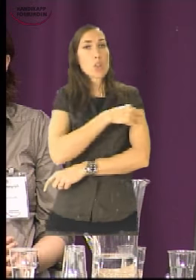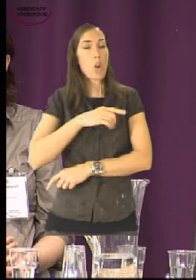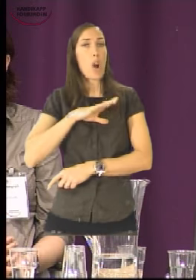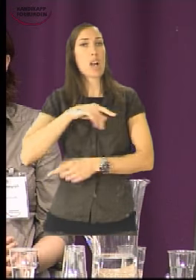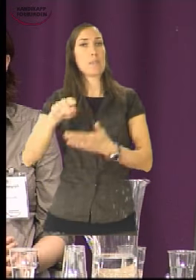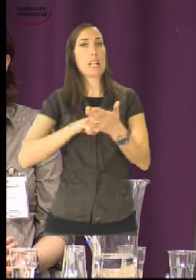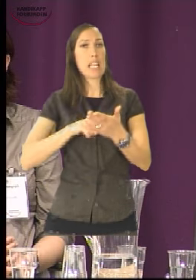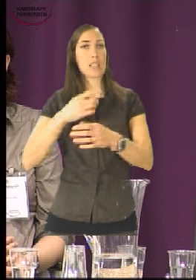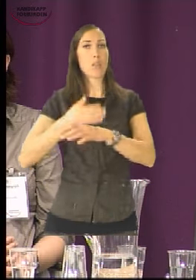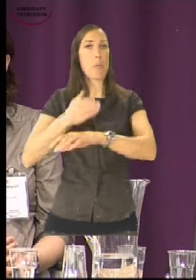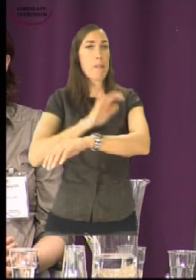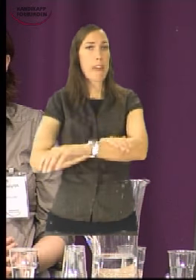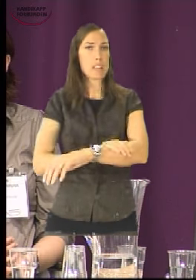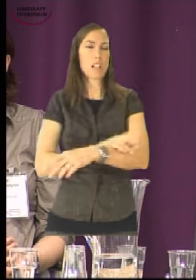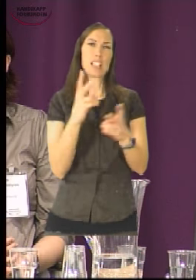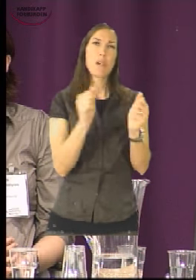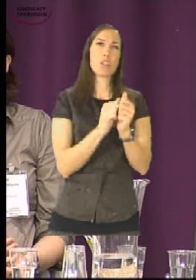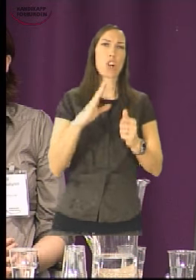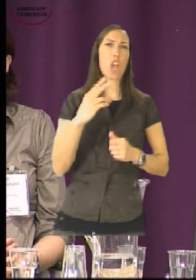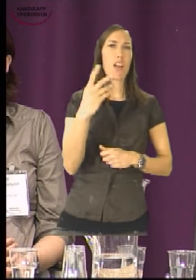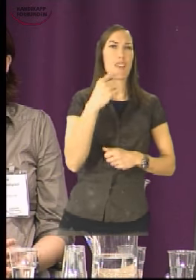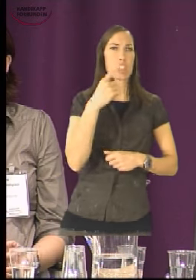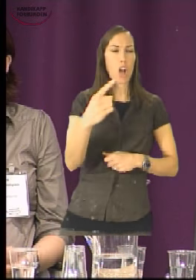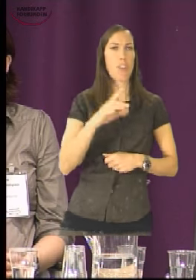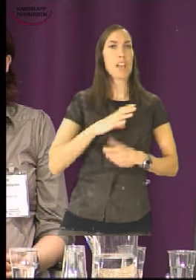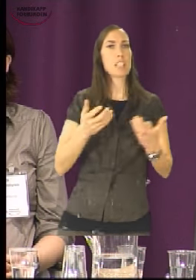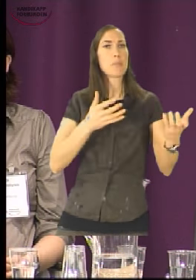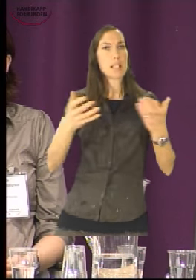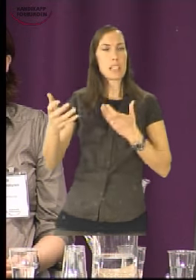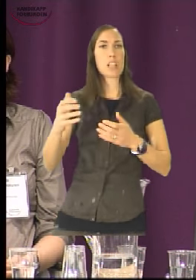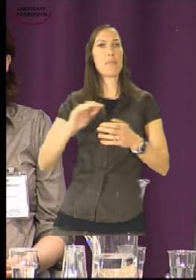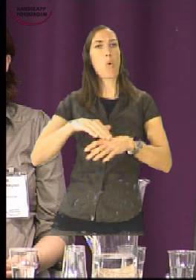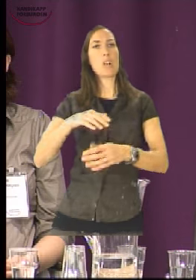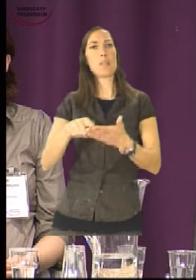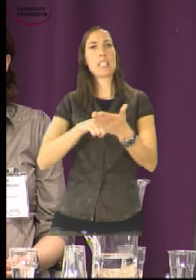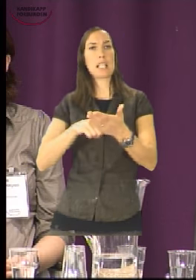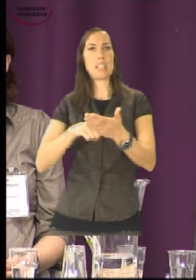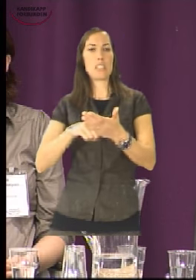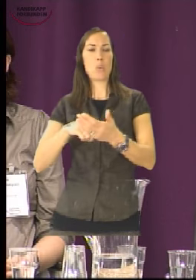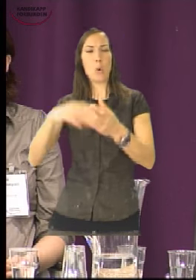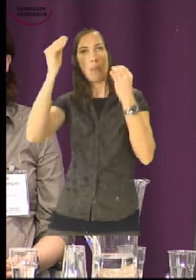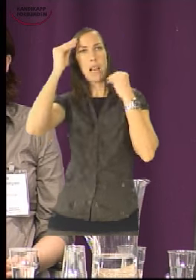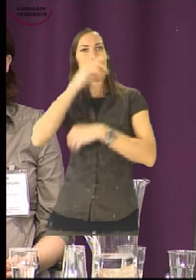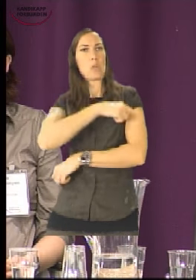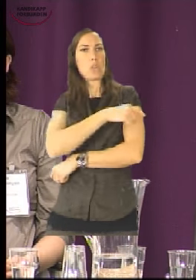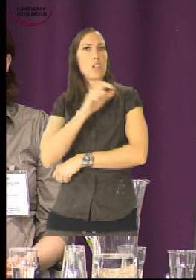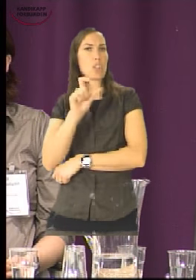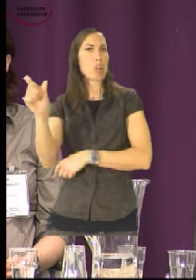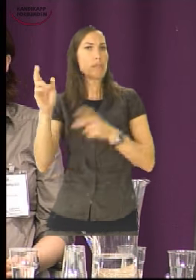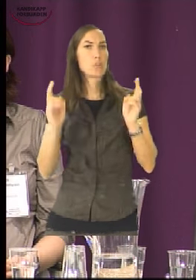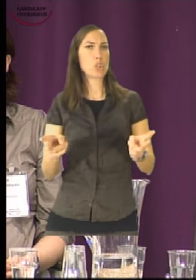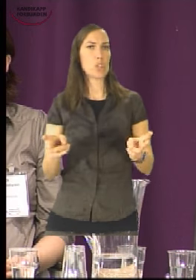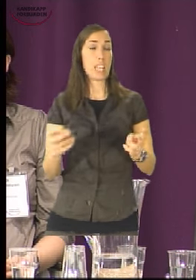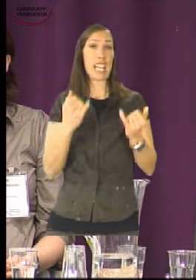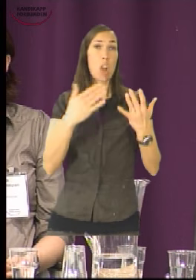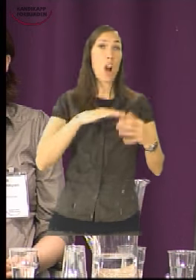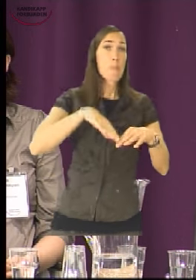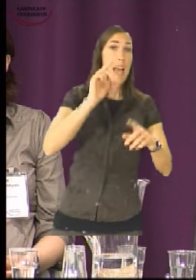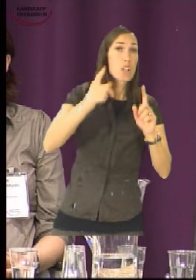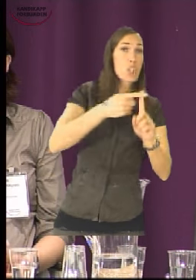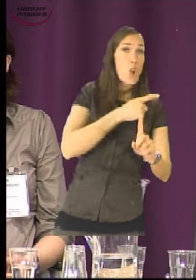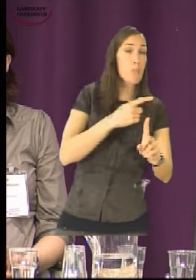specialister. Precis som Ylva säger så råder det brist även på specialistutbildade sjuksköterskor idag. Och idag är det mer slumpen som